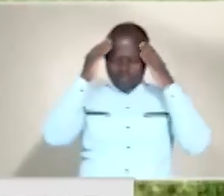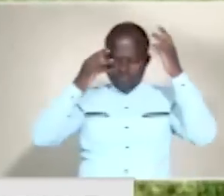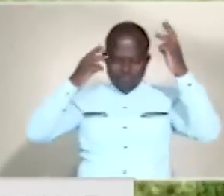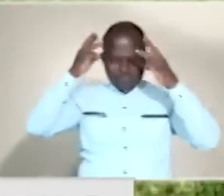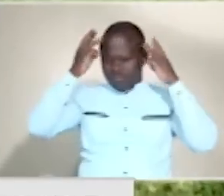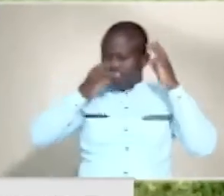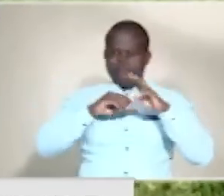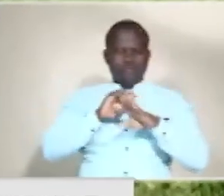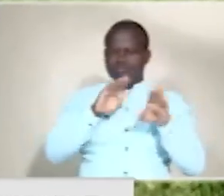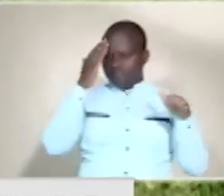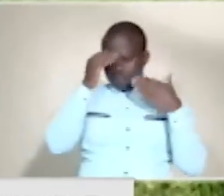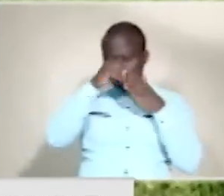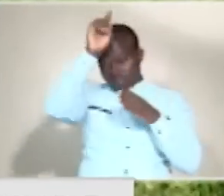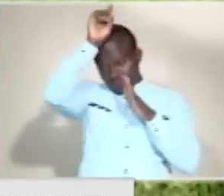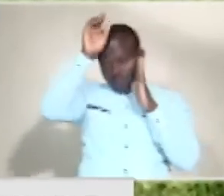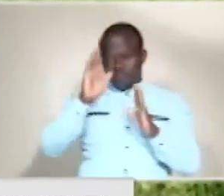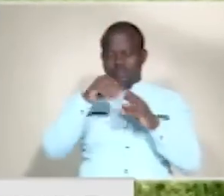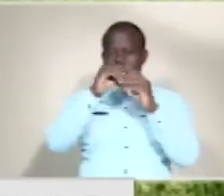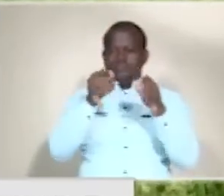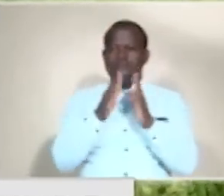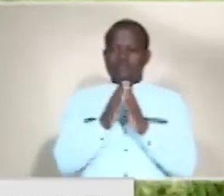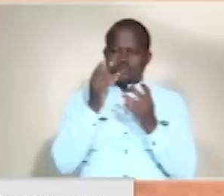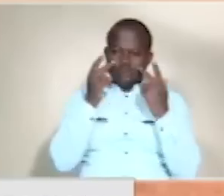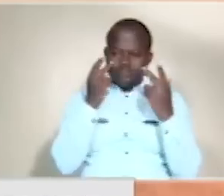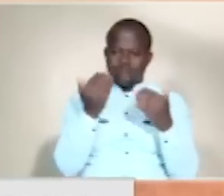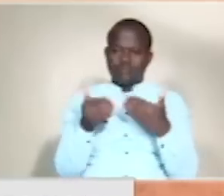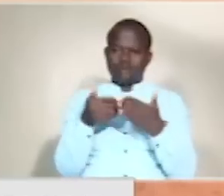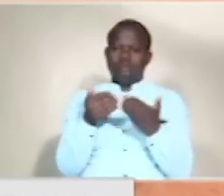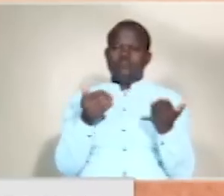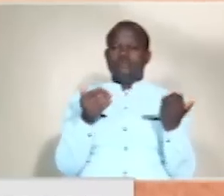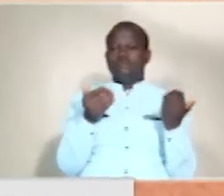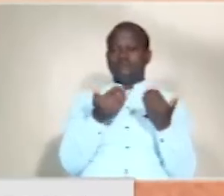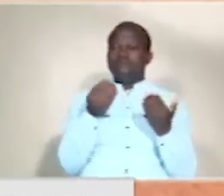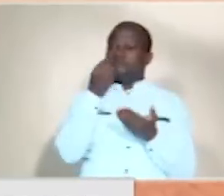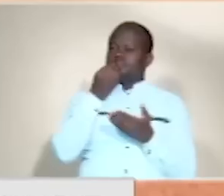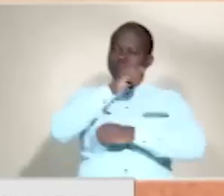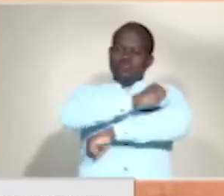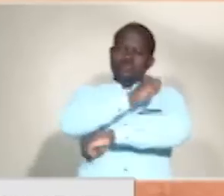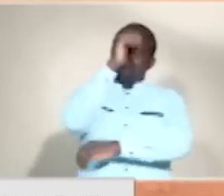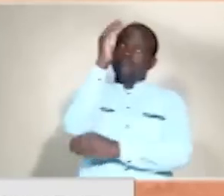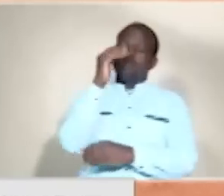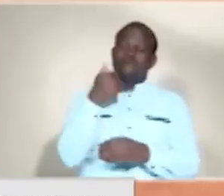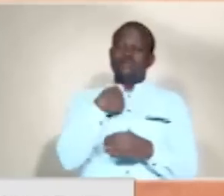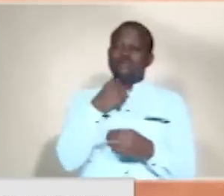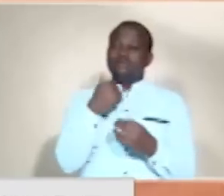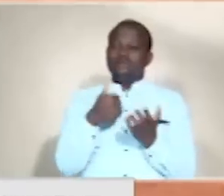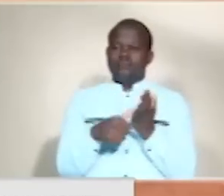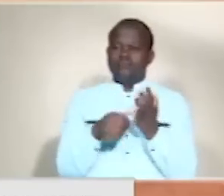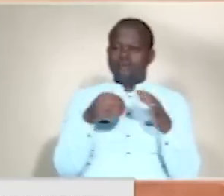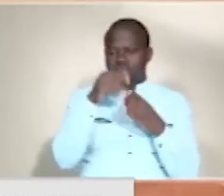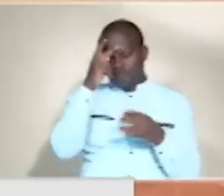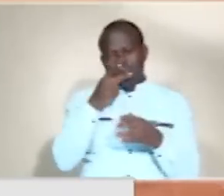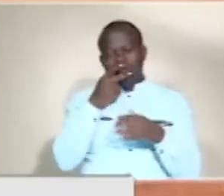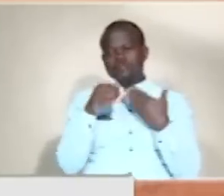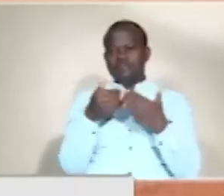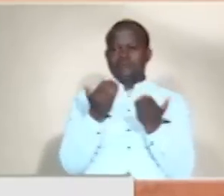impungenge kuko mu giturage wamusigaga mu midugudu ugasa mwana arandaraye. Abana barya ku ishuri saa sita ntitugire natwe ikibazo ku